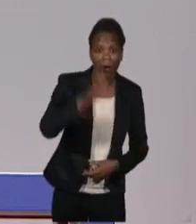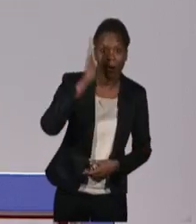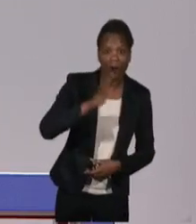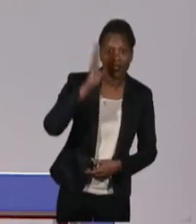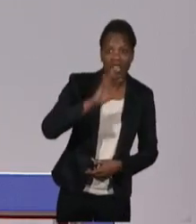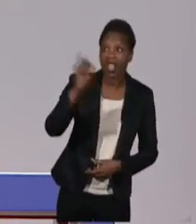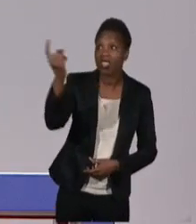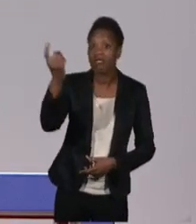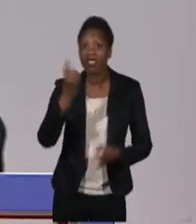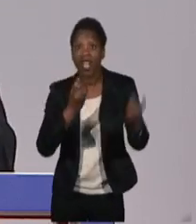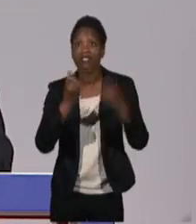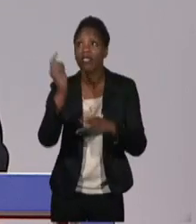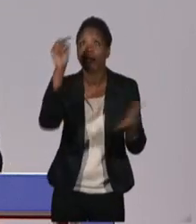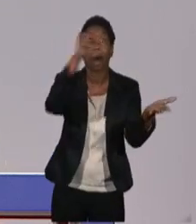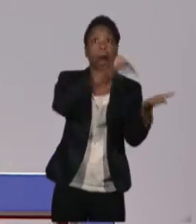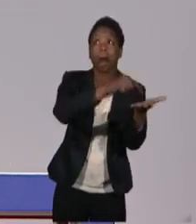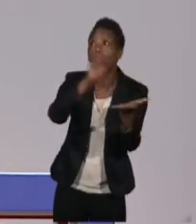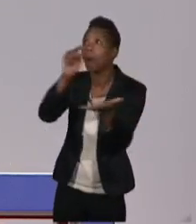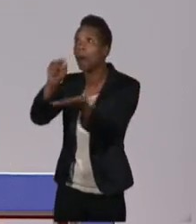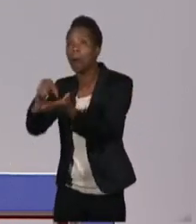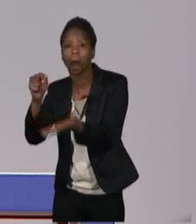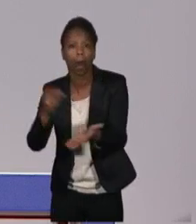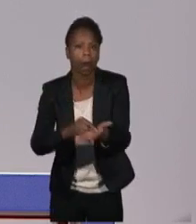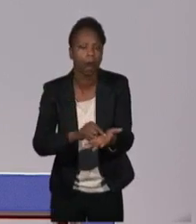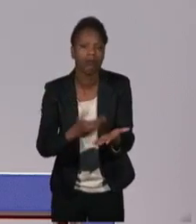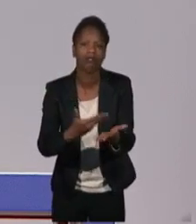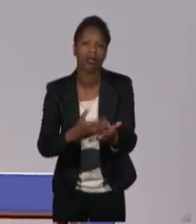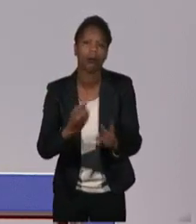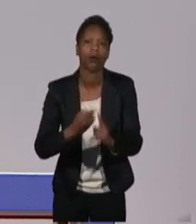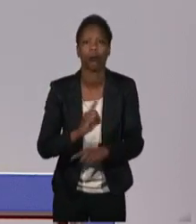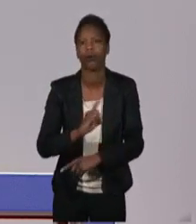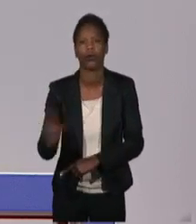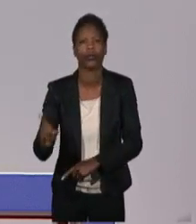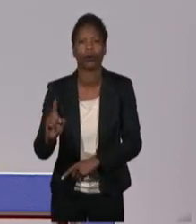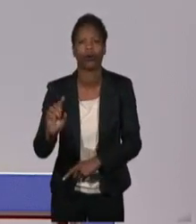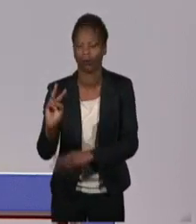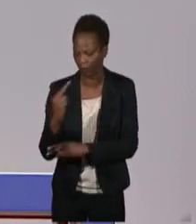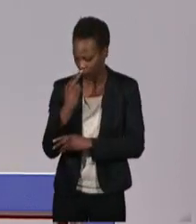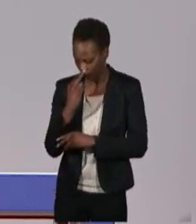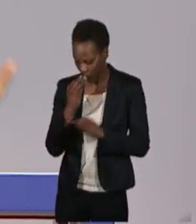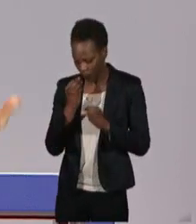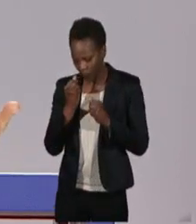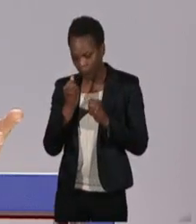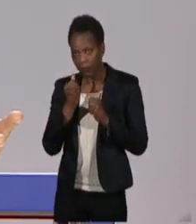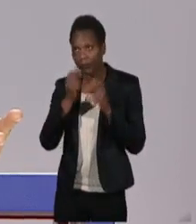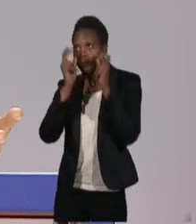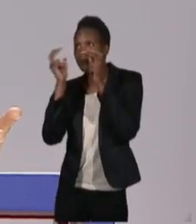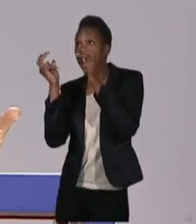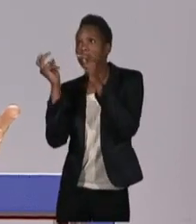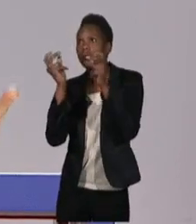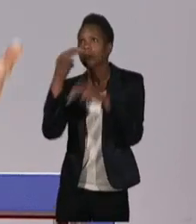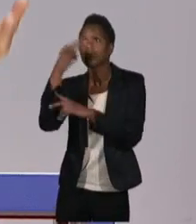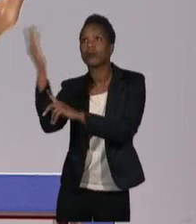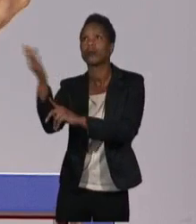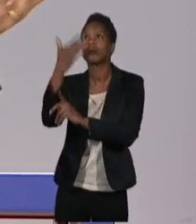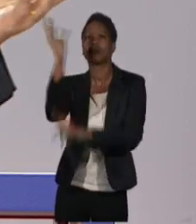Gergovie, à Austerlitz, ou à Verdun, pour qu'ils se sentent passionnément français.